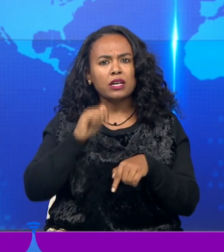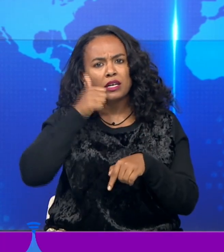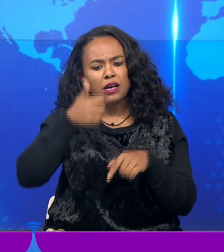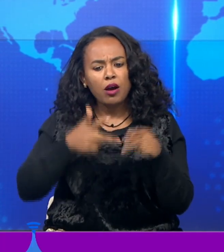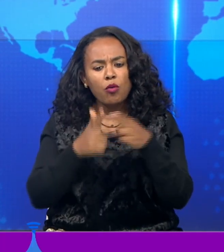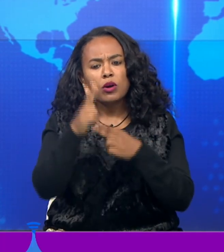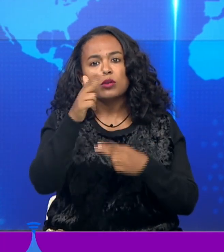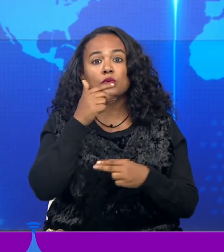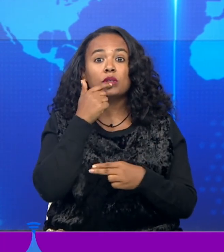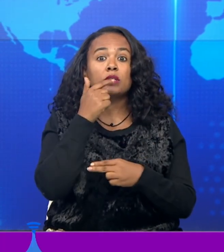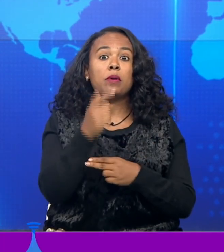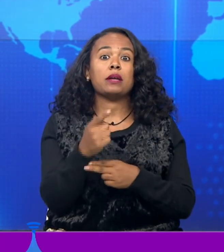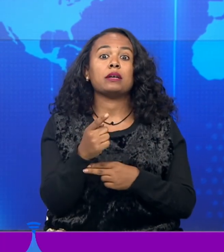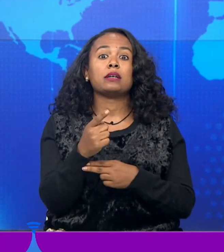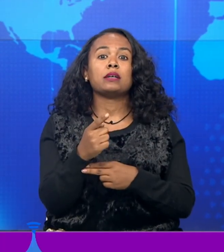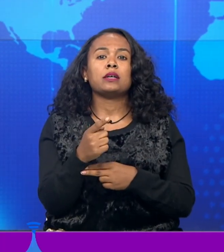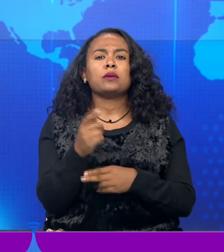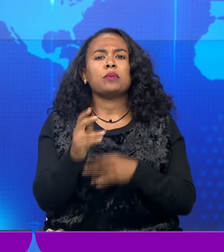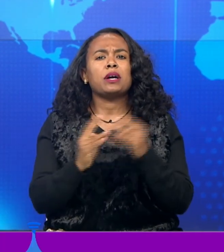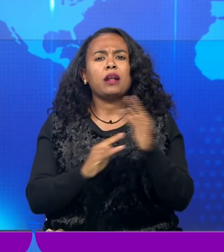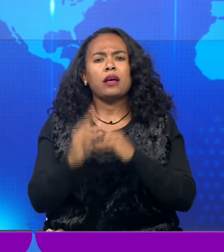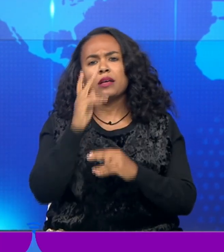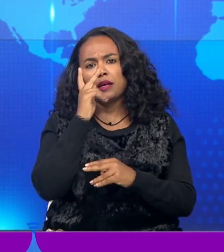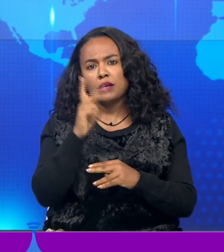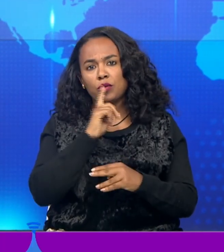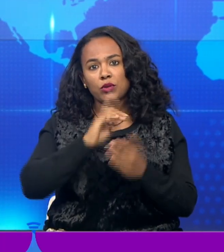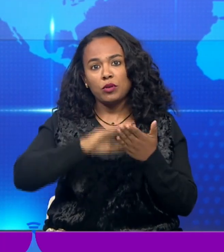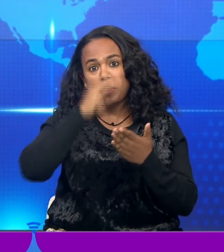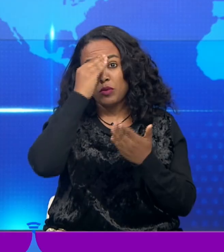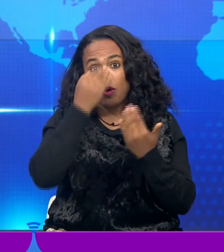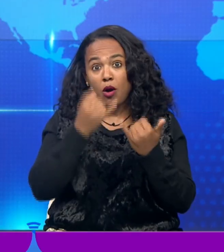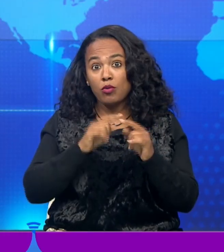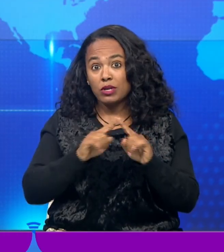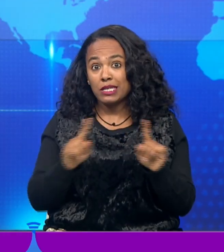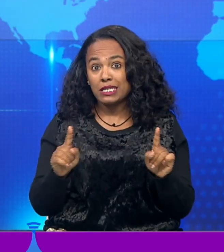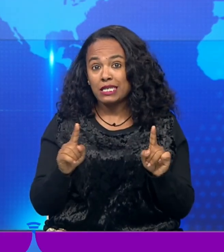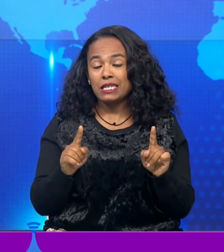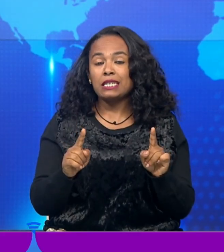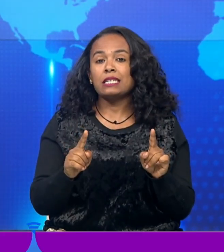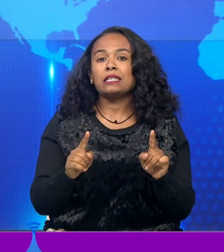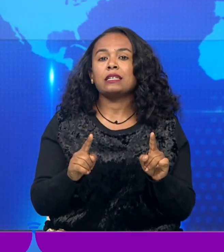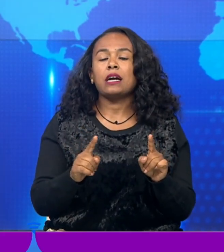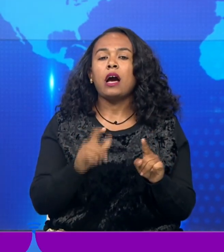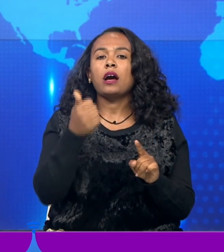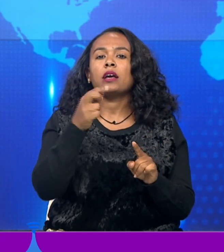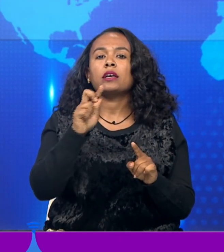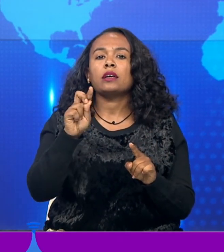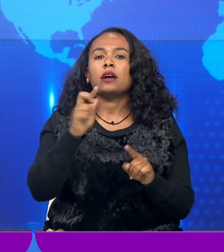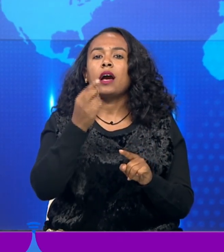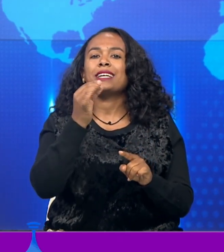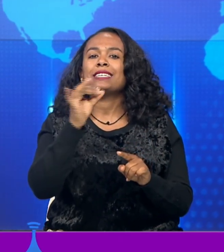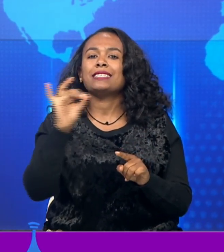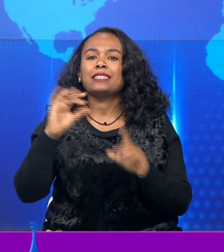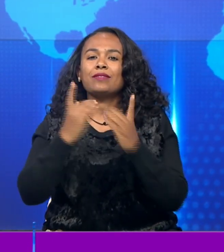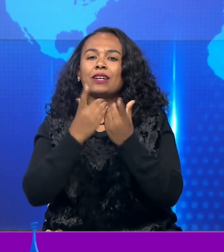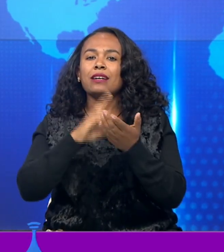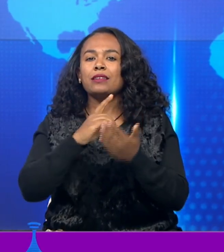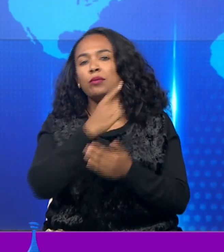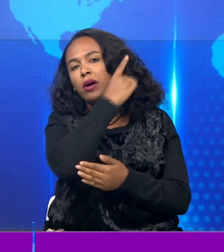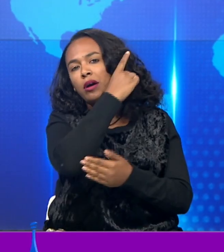እየተባለ መከራ እያየን ነው የተማርነው። አሁን ግን ለምሳሌ ቃሊቲ ክፍለ ከተማ ላይ ያለውን